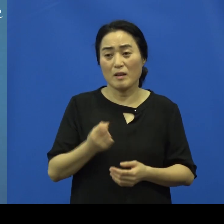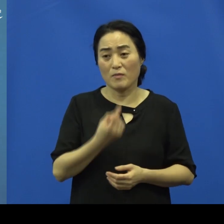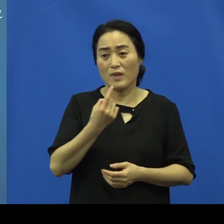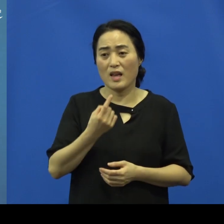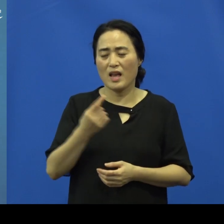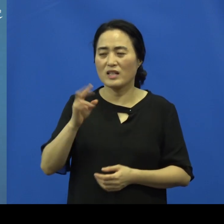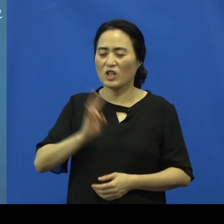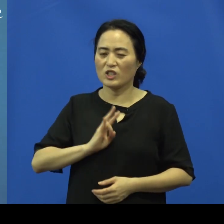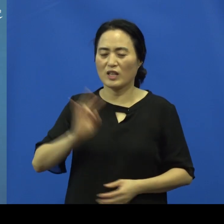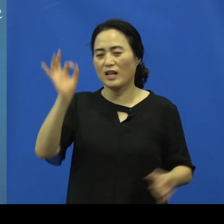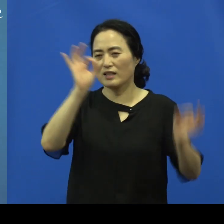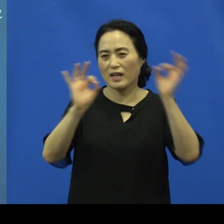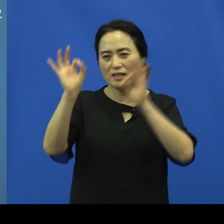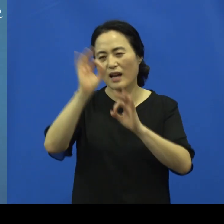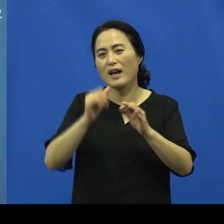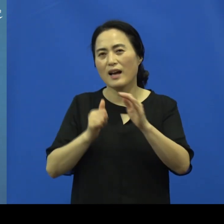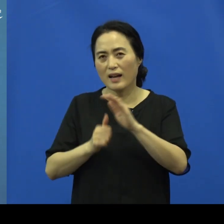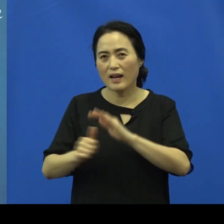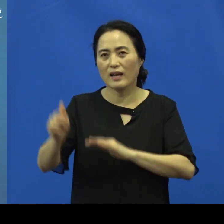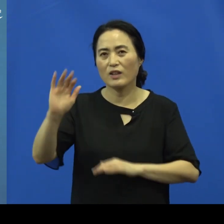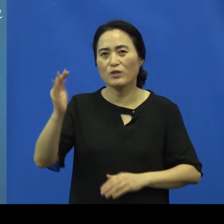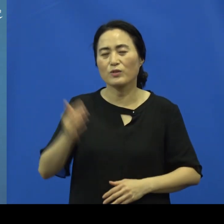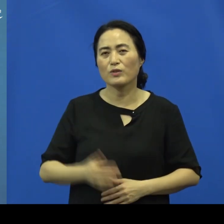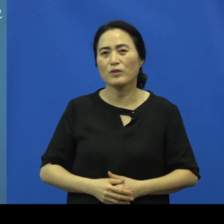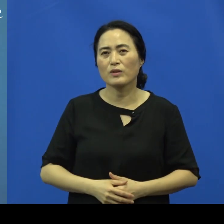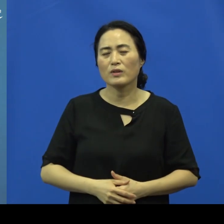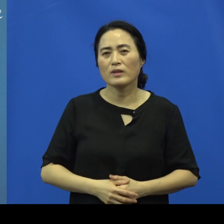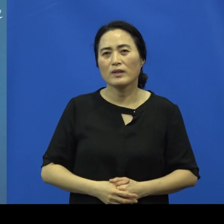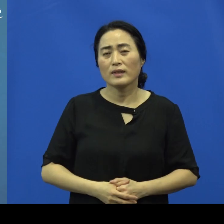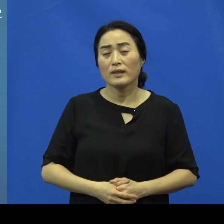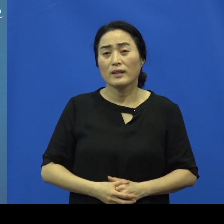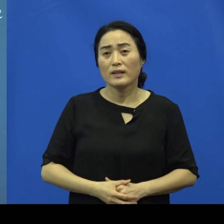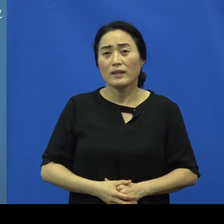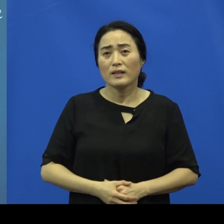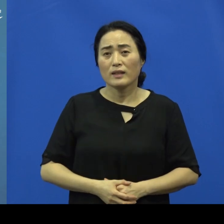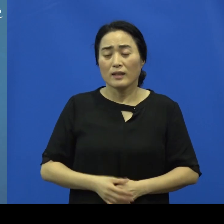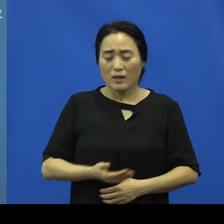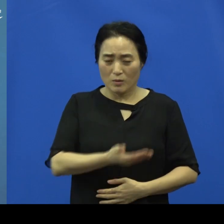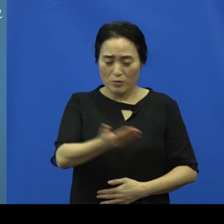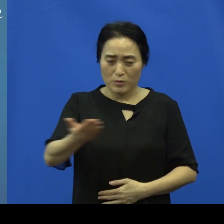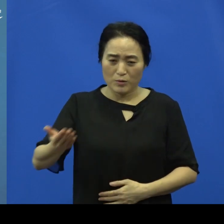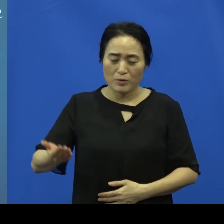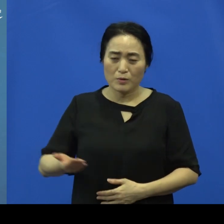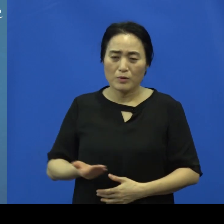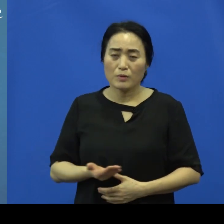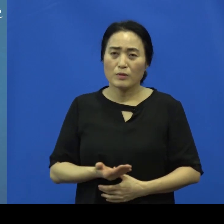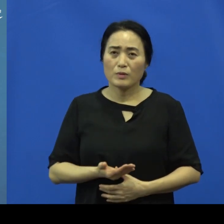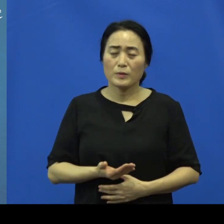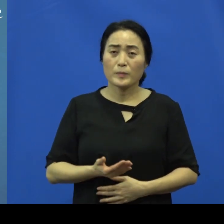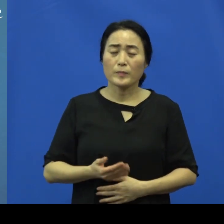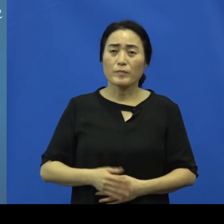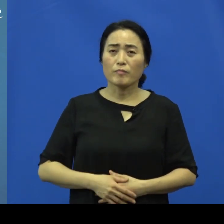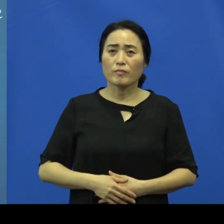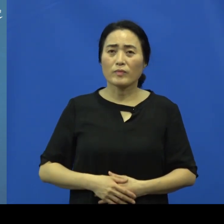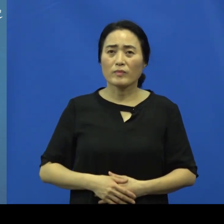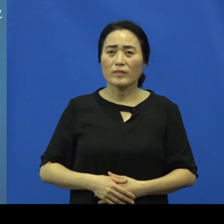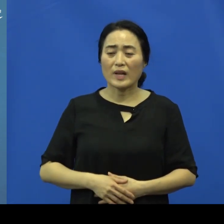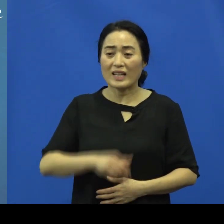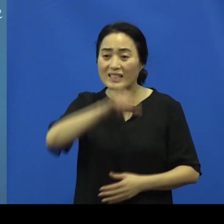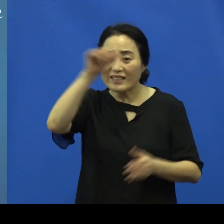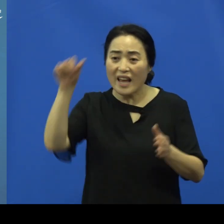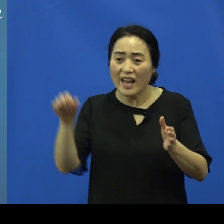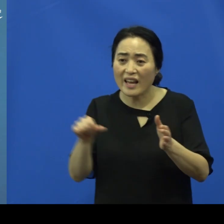하고 그 엘리사 선지자가 그걸 가진 거예요. 사랑하는 성도 여러분, 우리 여러분들 생애